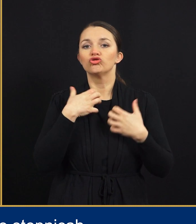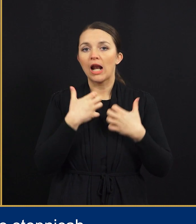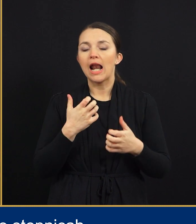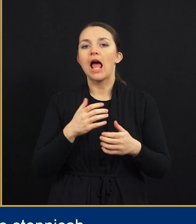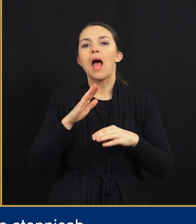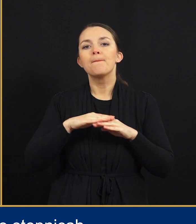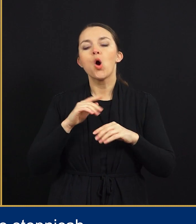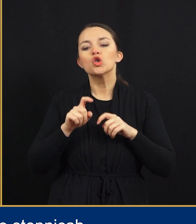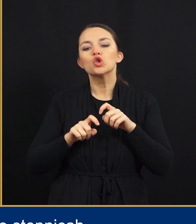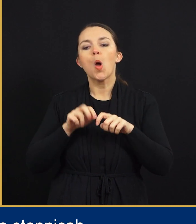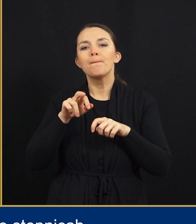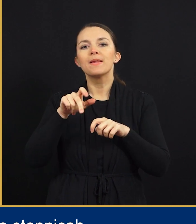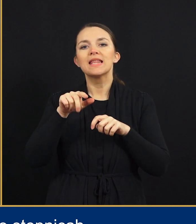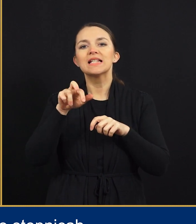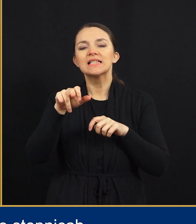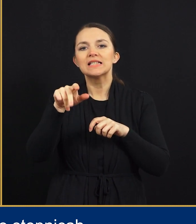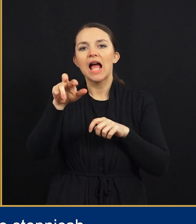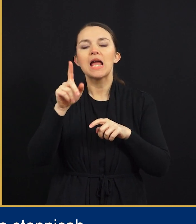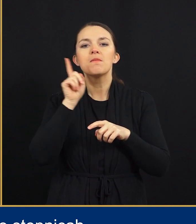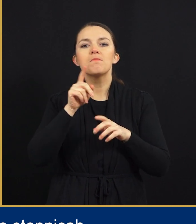po stopnicah in mami